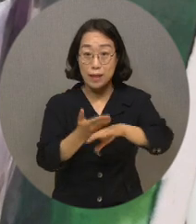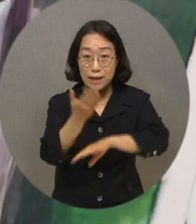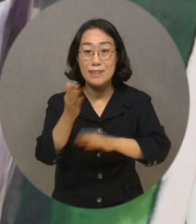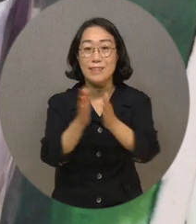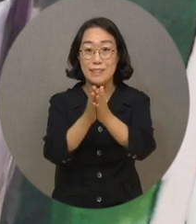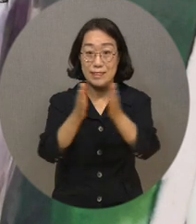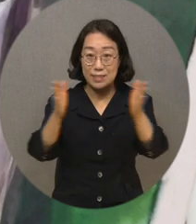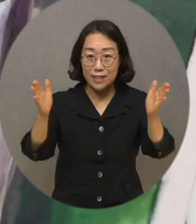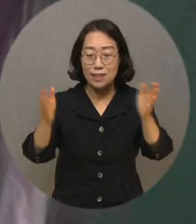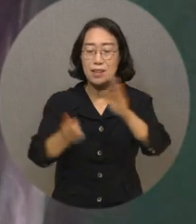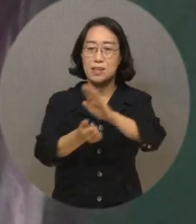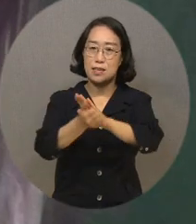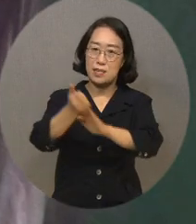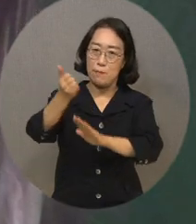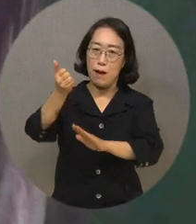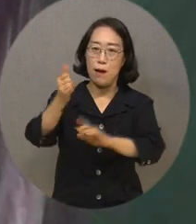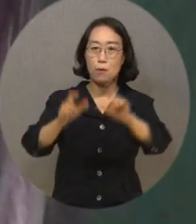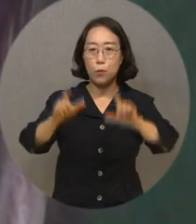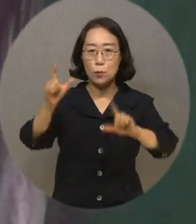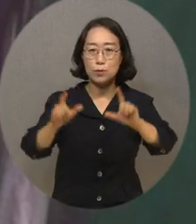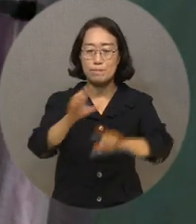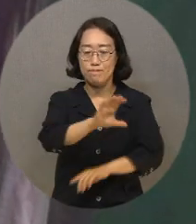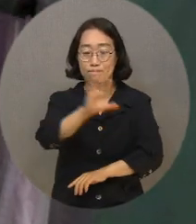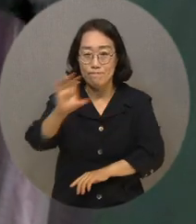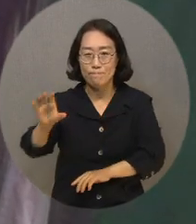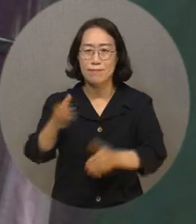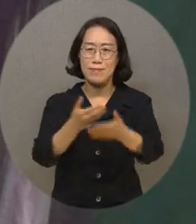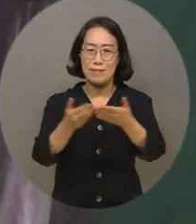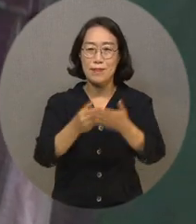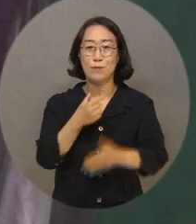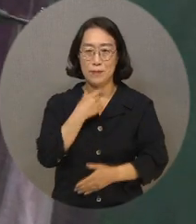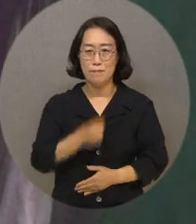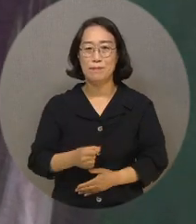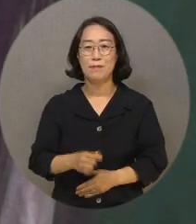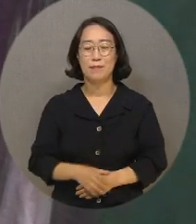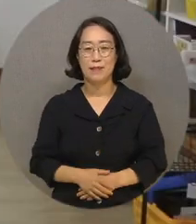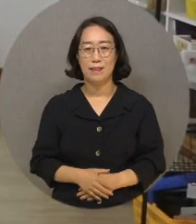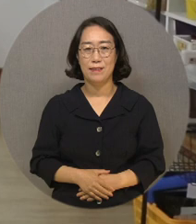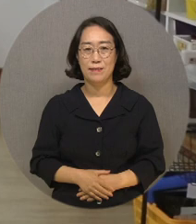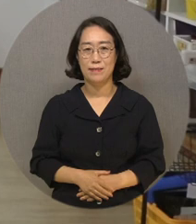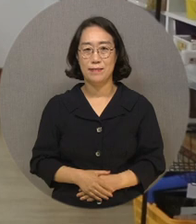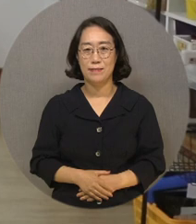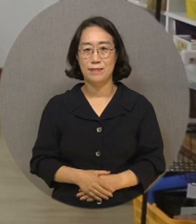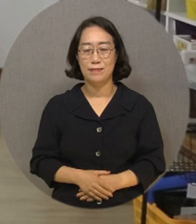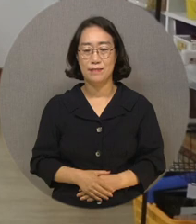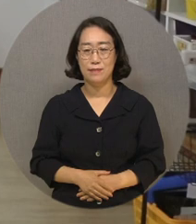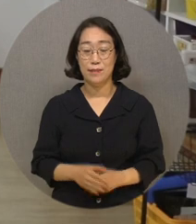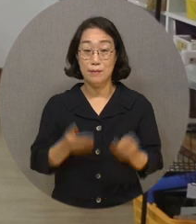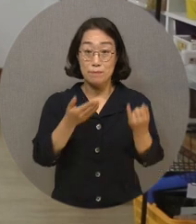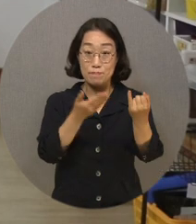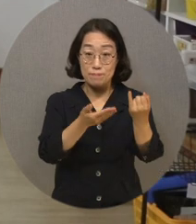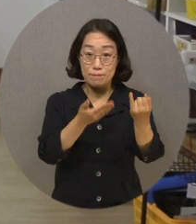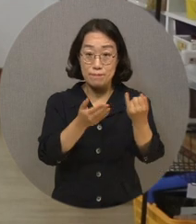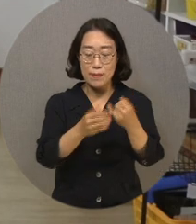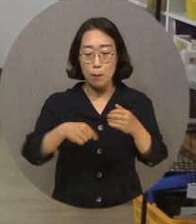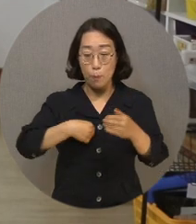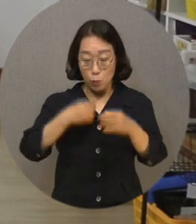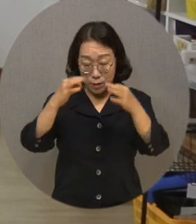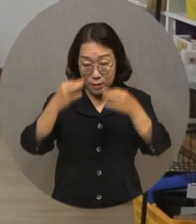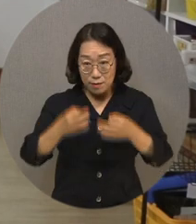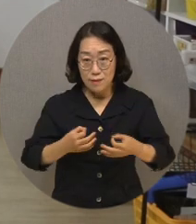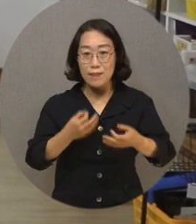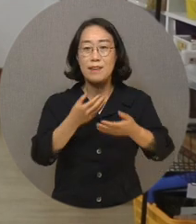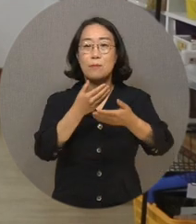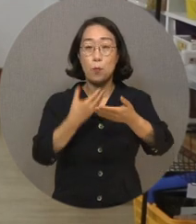시작에 대한 희망의 메시지를 전하고 있습니다. 김정아 작가는 자신의